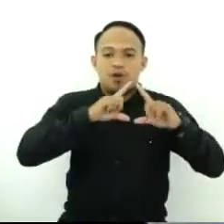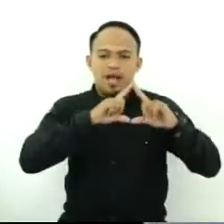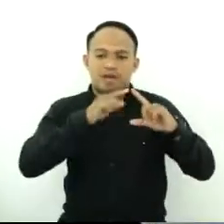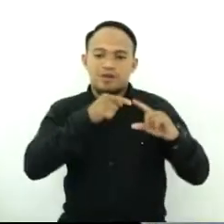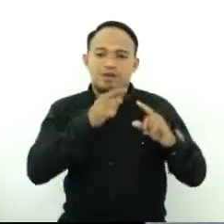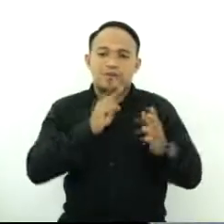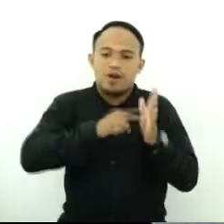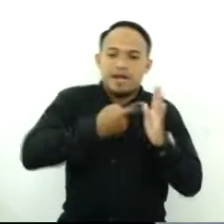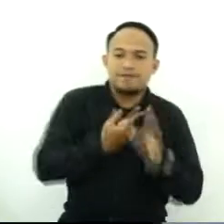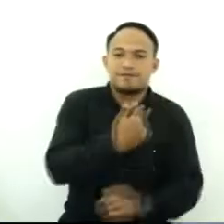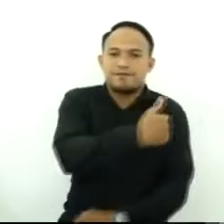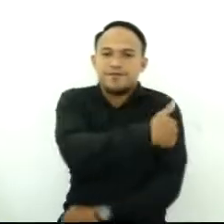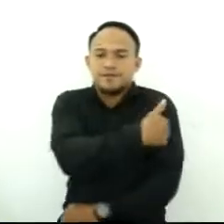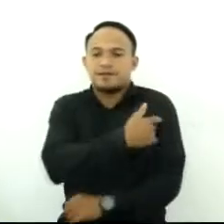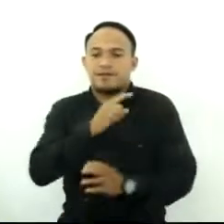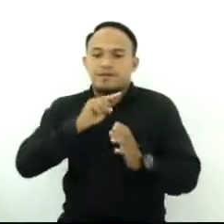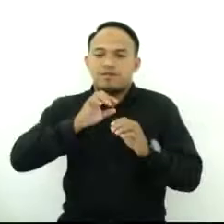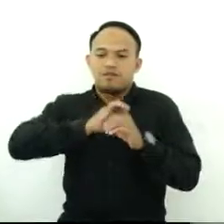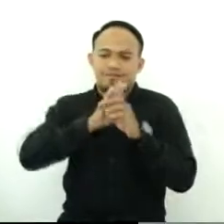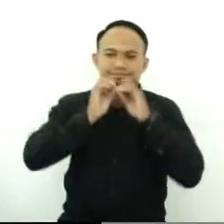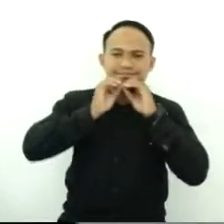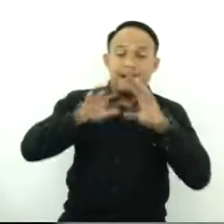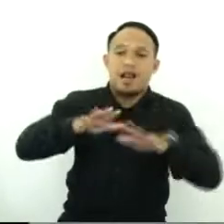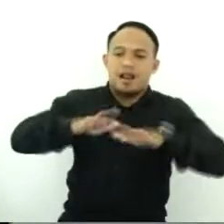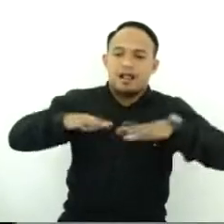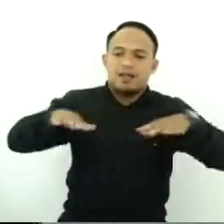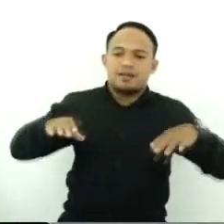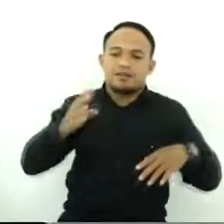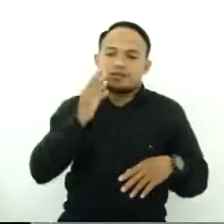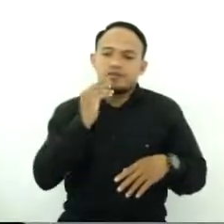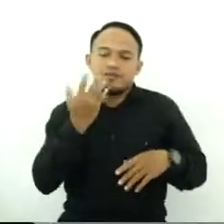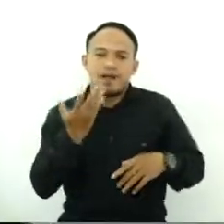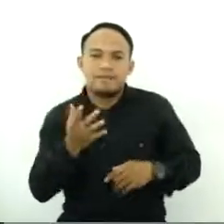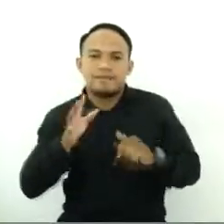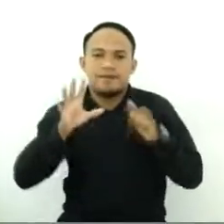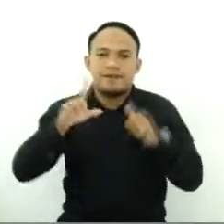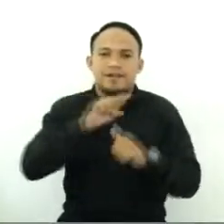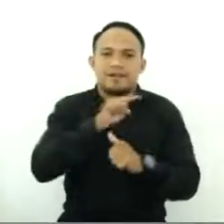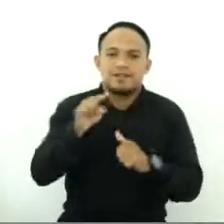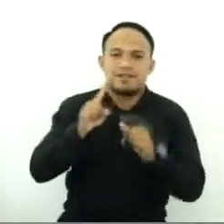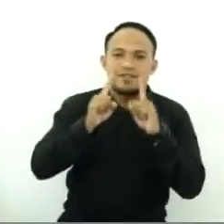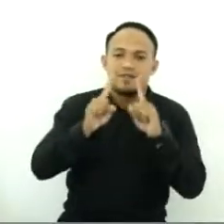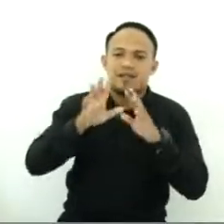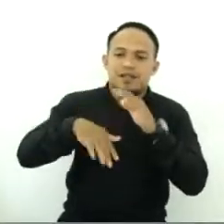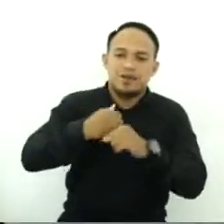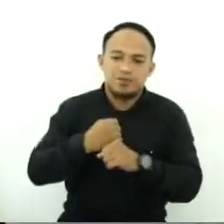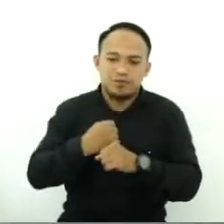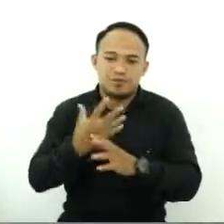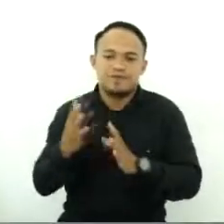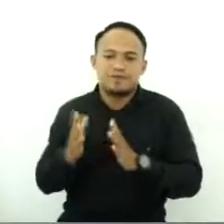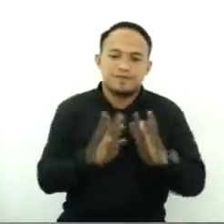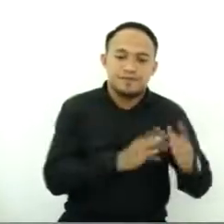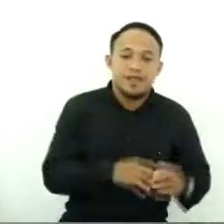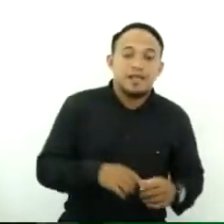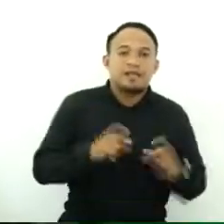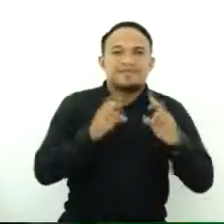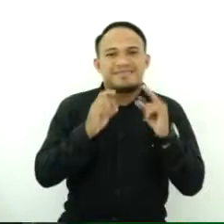boleh memulai vaksinasi covert 19 anak usia hingga sebelas tahun